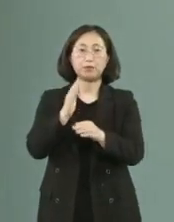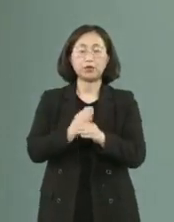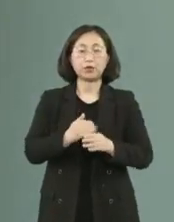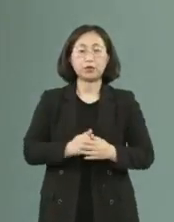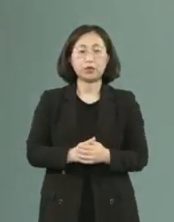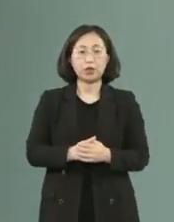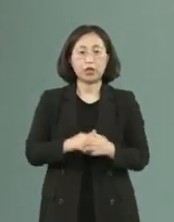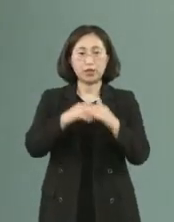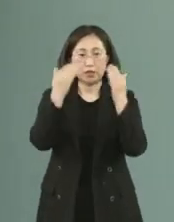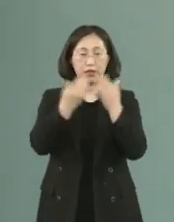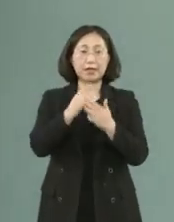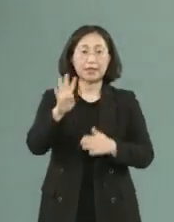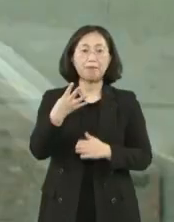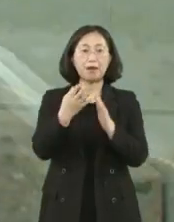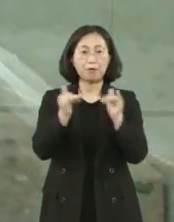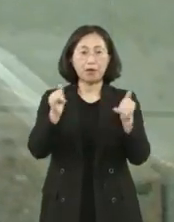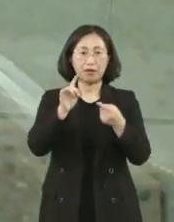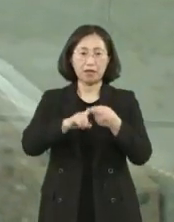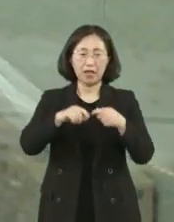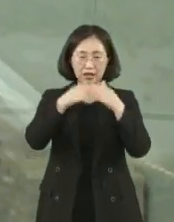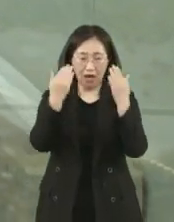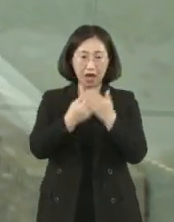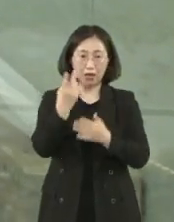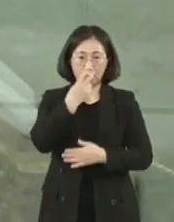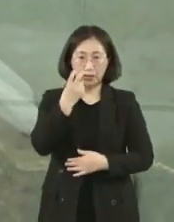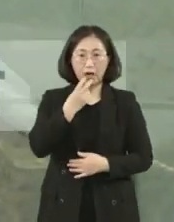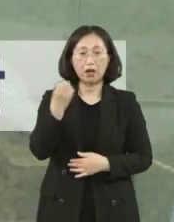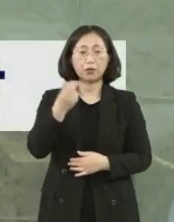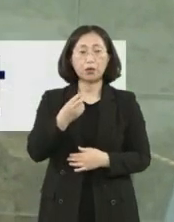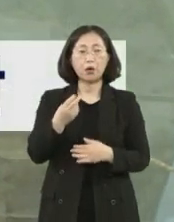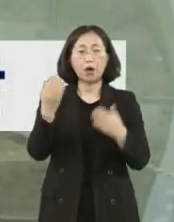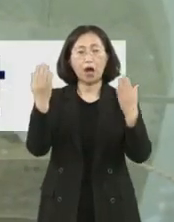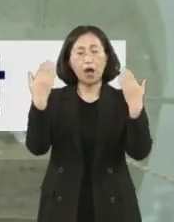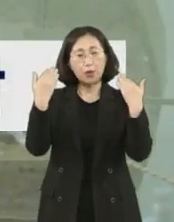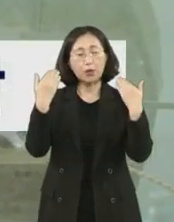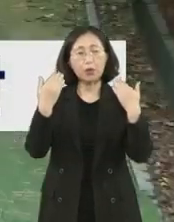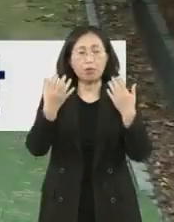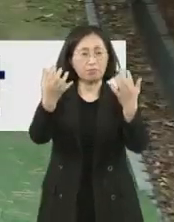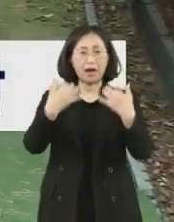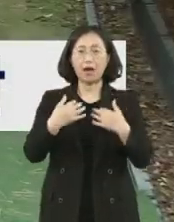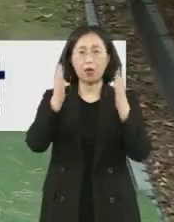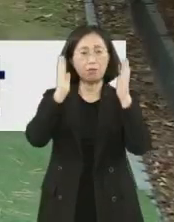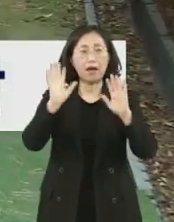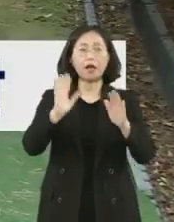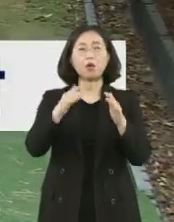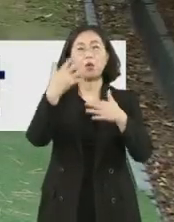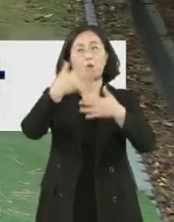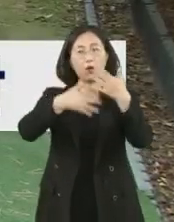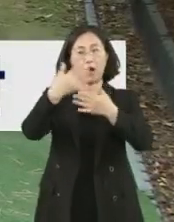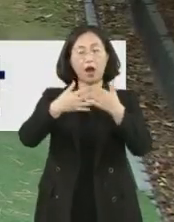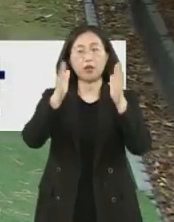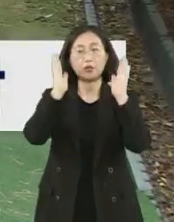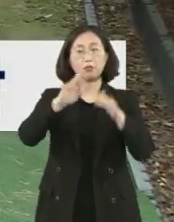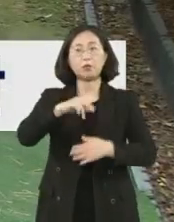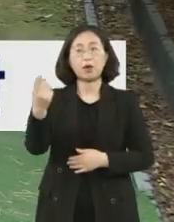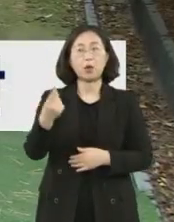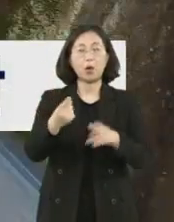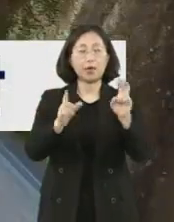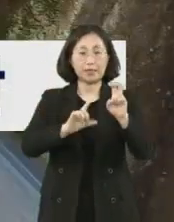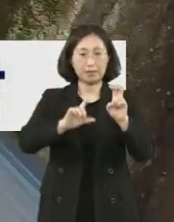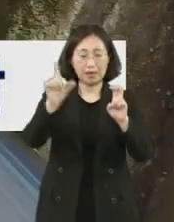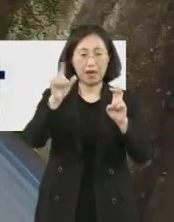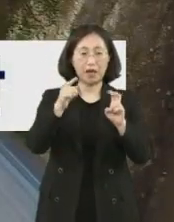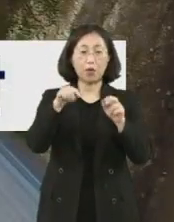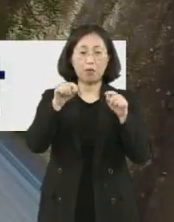전체 기숙사생 400여 명에 대한 전수검사와 함께 등교 수업을 온라인 강의로 전환하고 오는 20일로 예정된 수시